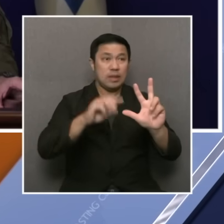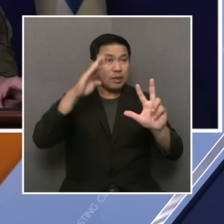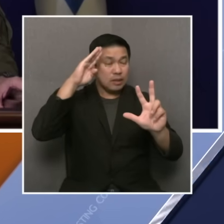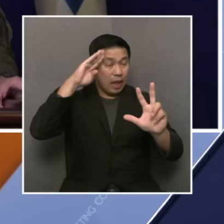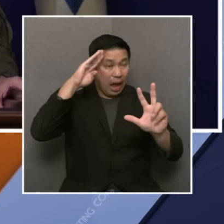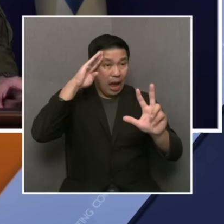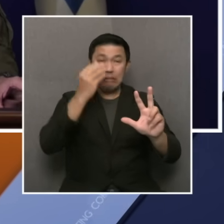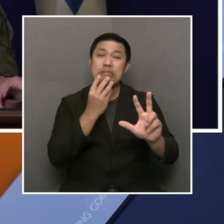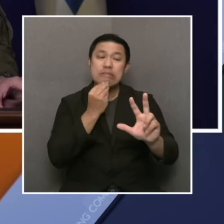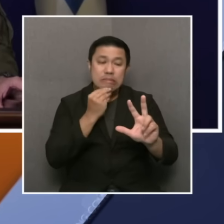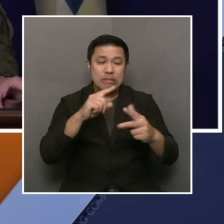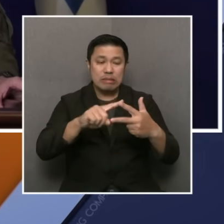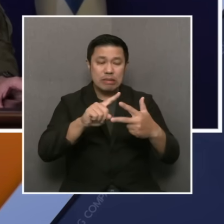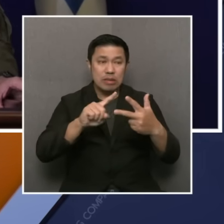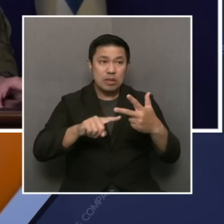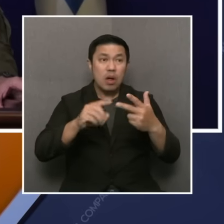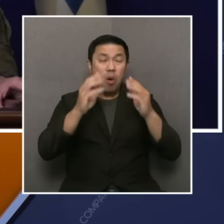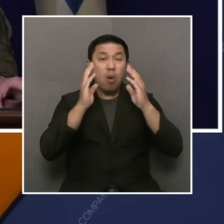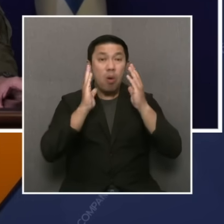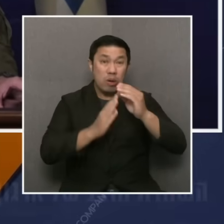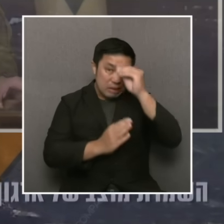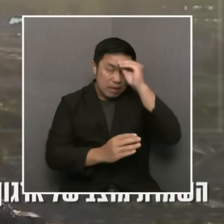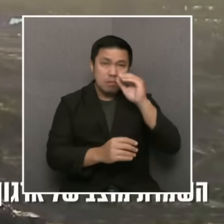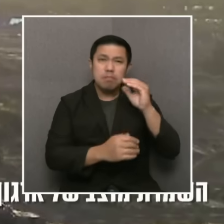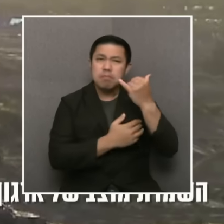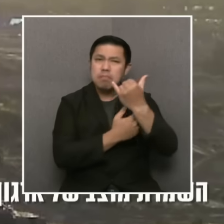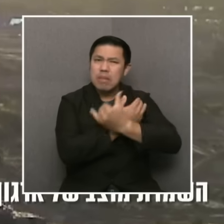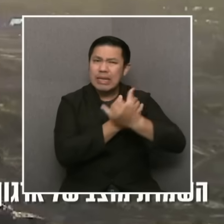ล้วก็นักศึกษาจากแทนซาเนียด้วยค่ะ